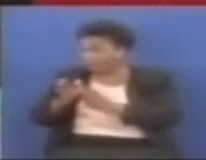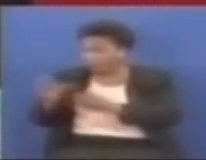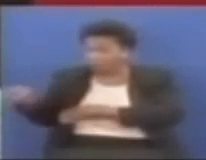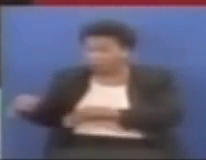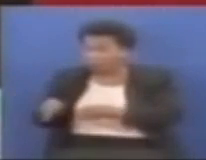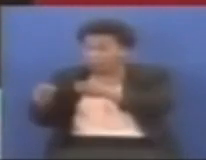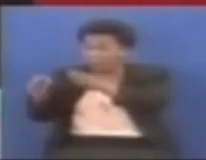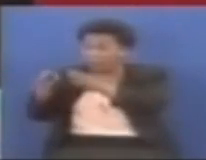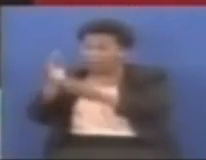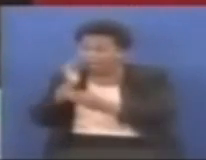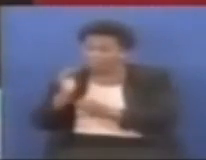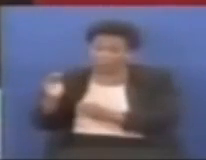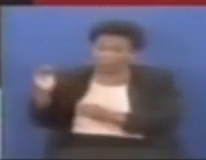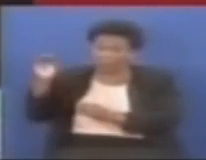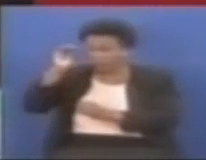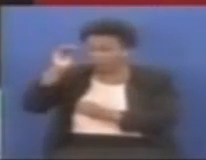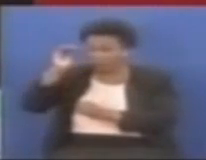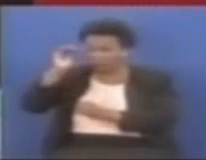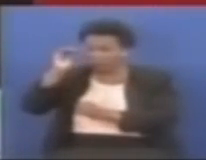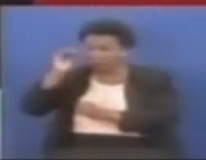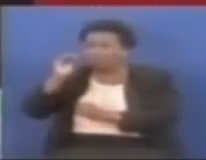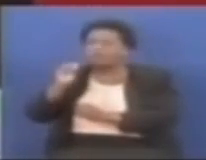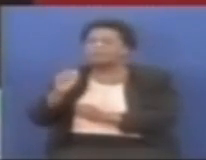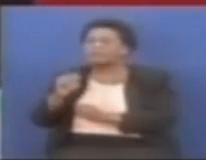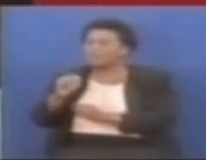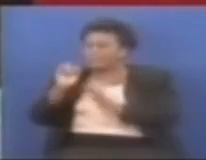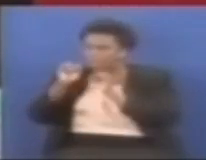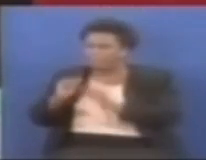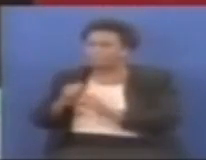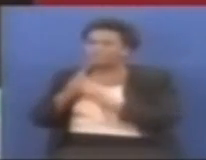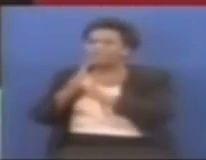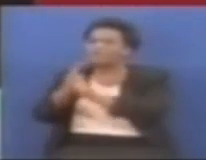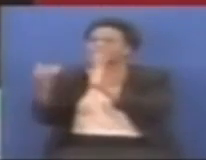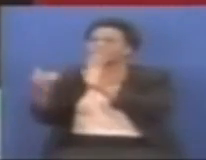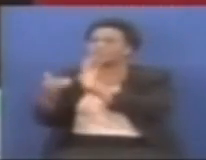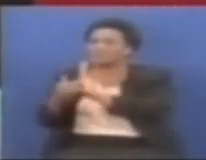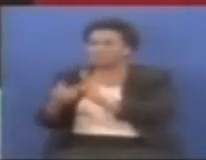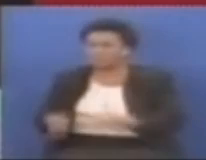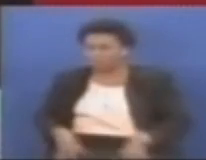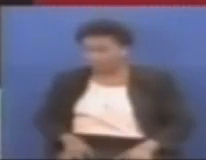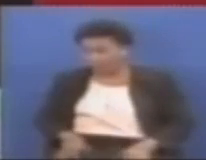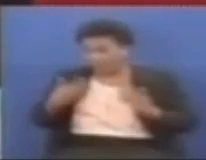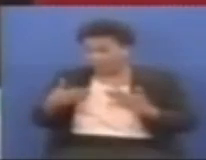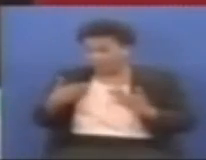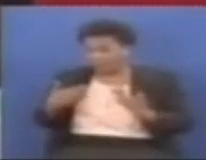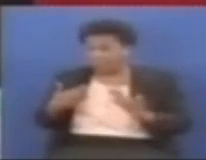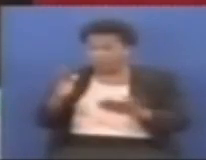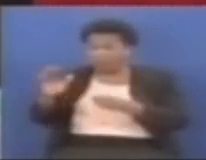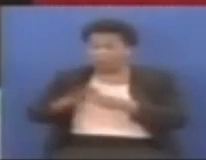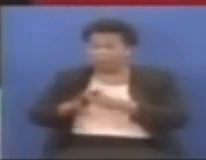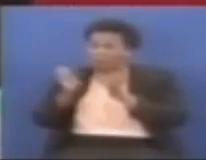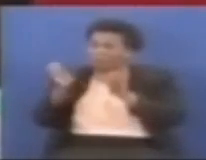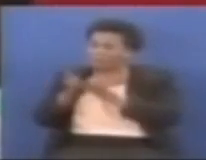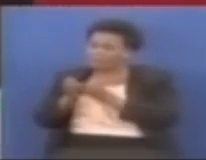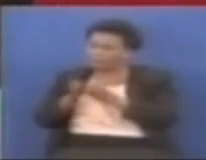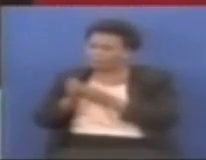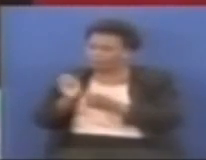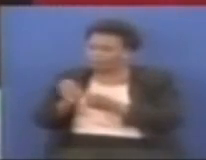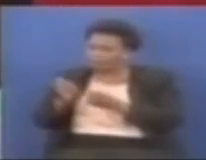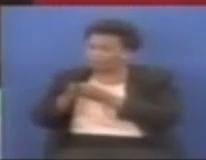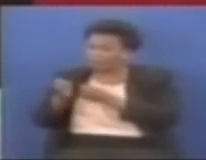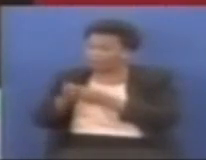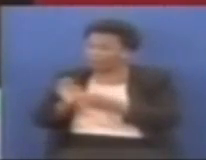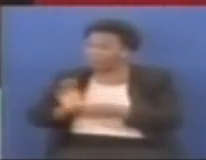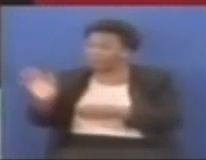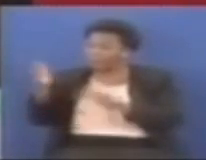nyingine itapendeza watumie nafasi hiyo kwa vikao walivyonavyo, ili waweze kuleta mapendekezo, na sisi kama